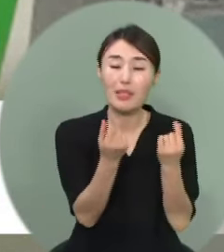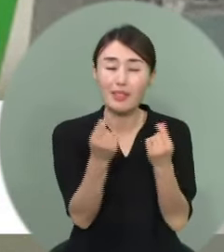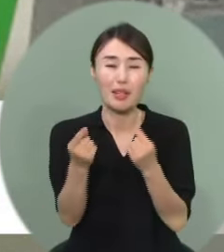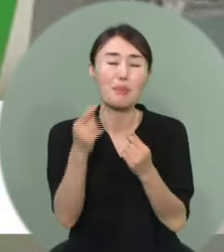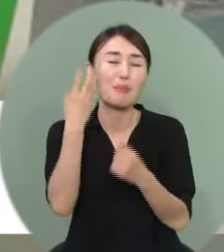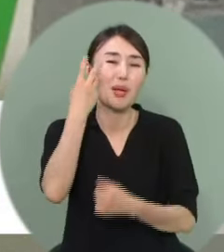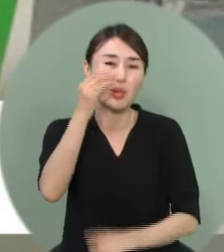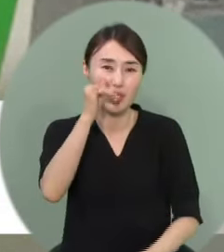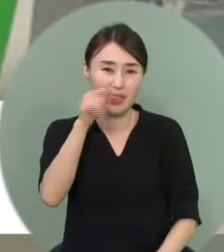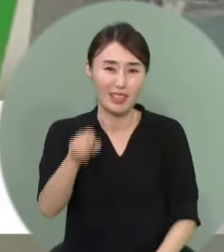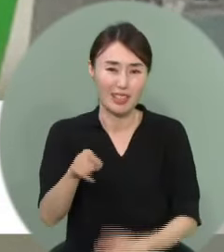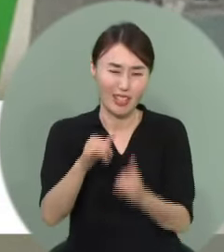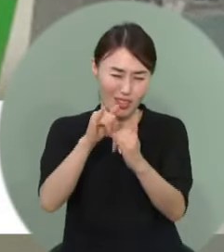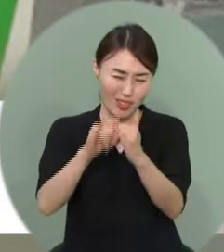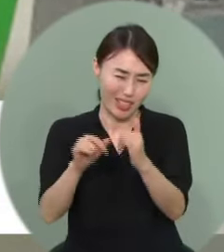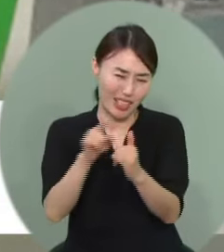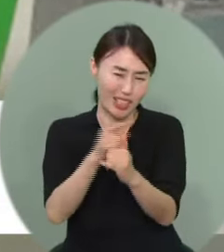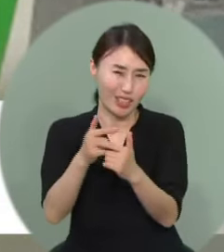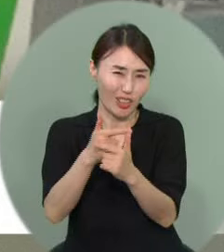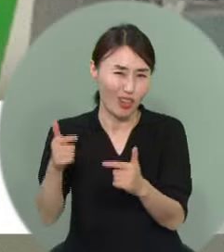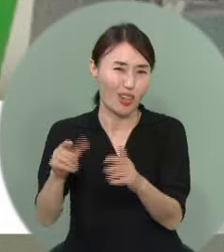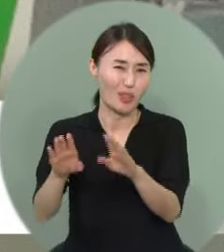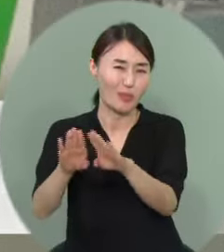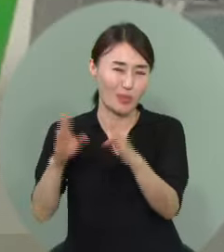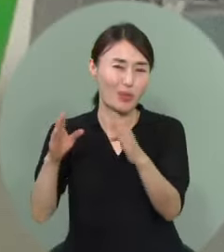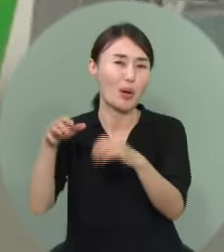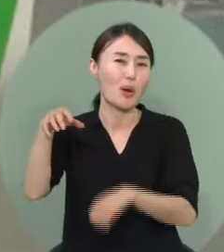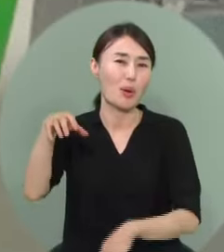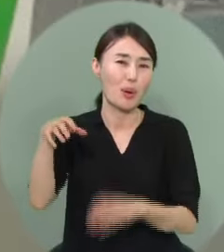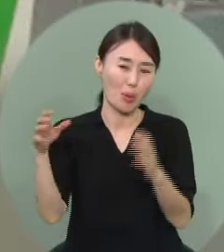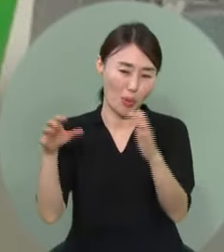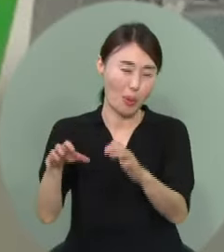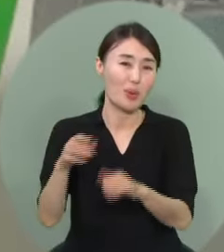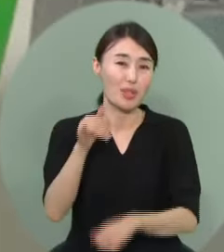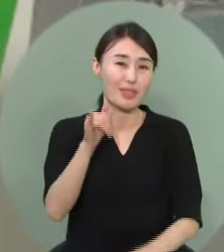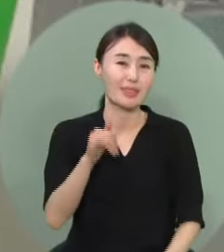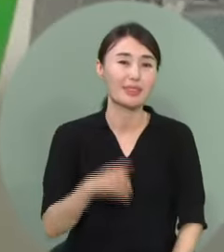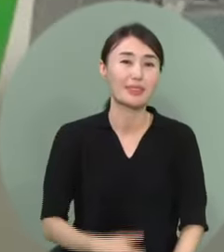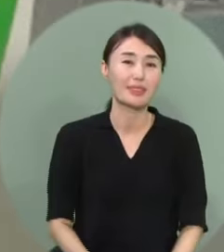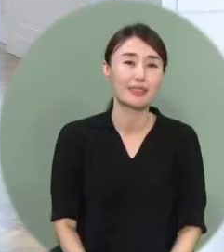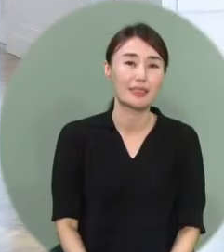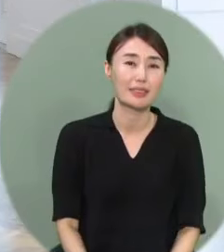파빌리온이 역대 최대 규모로 개최될 예정입니다. 박수인 기자가 보도합니다.